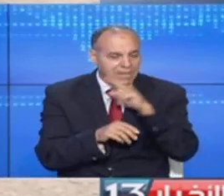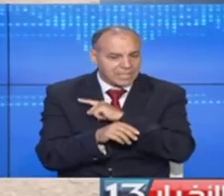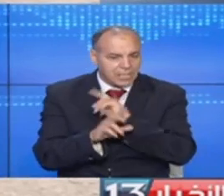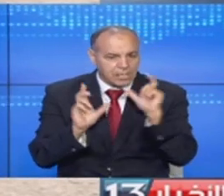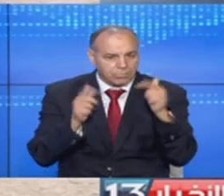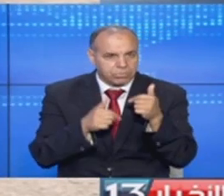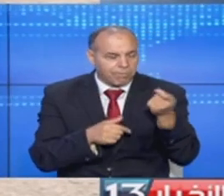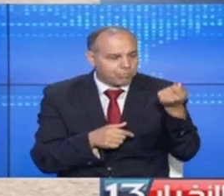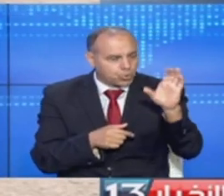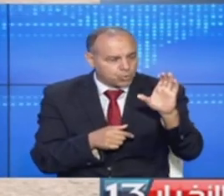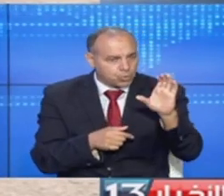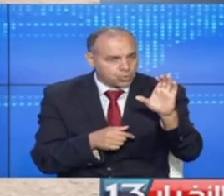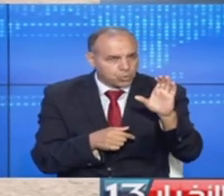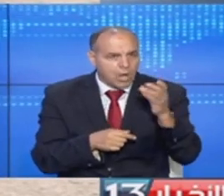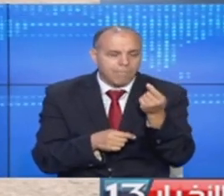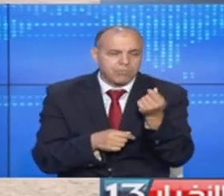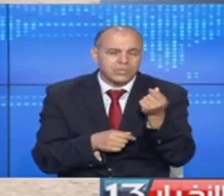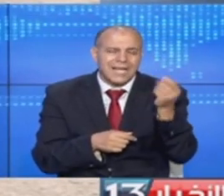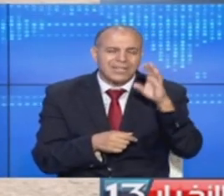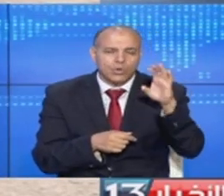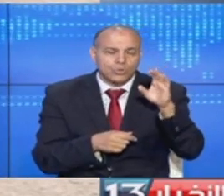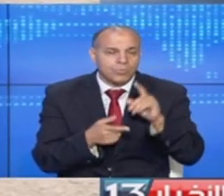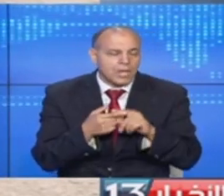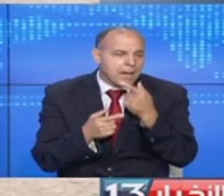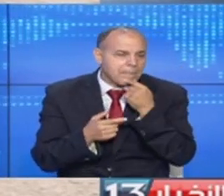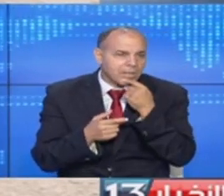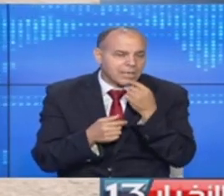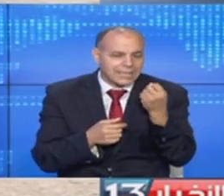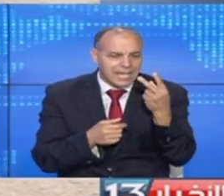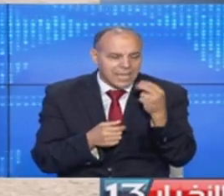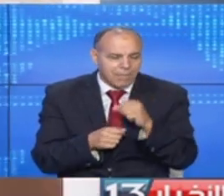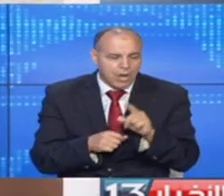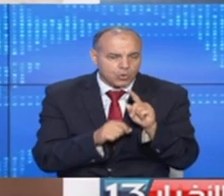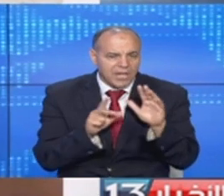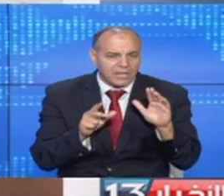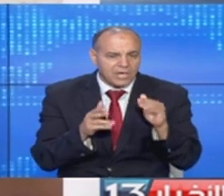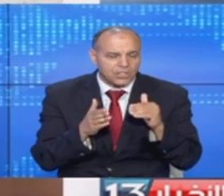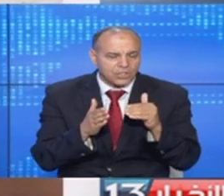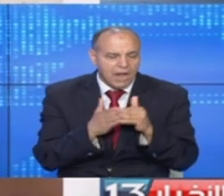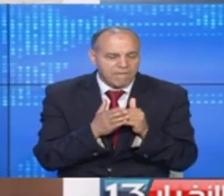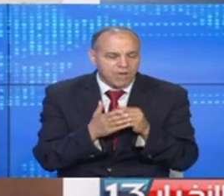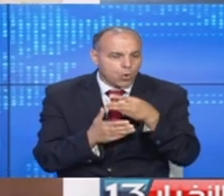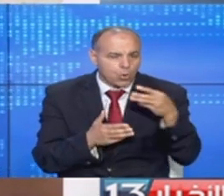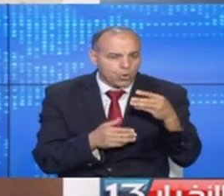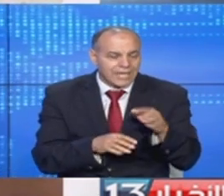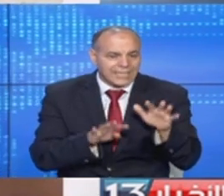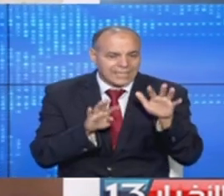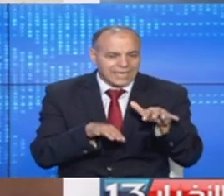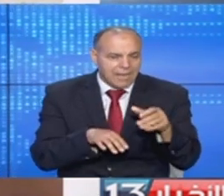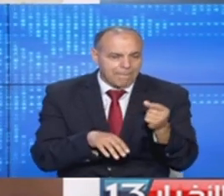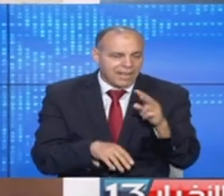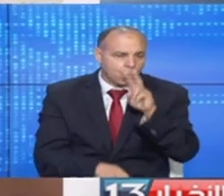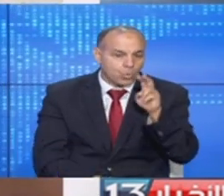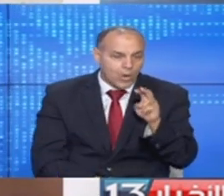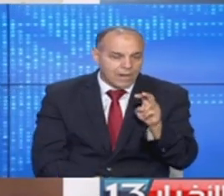حزم مبلغ مالي من العمله الاجنبيه يتمثل في ثلاث مائه وسبعه عشر الف اورو وتسعه الاف ومائه دولار